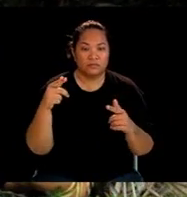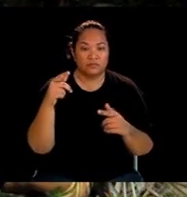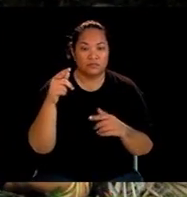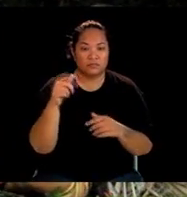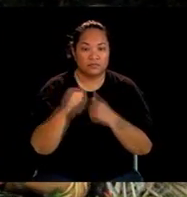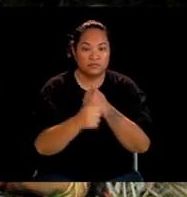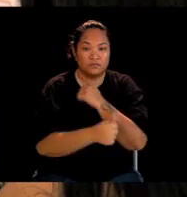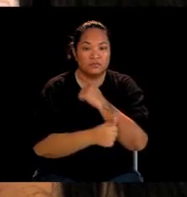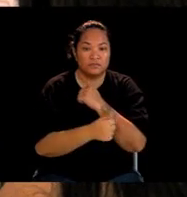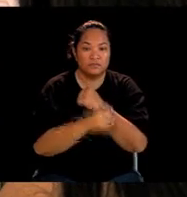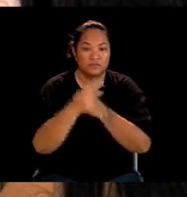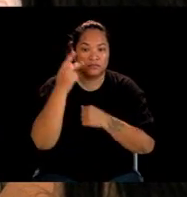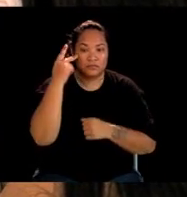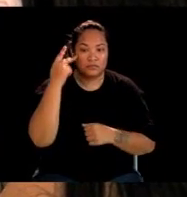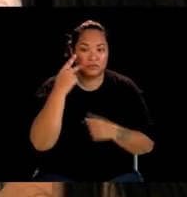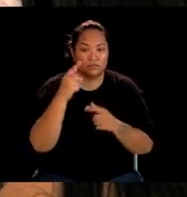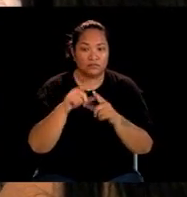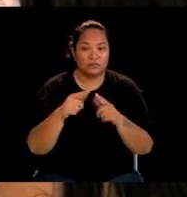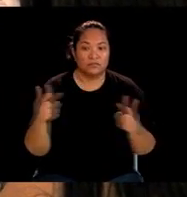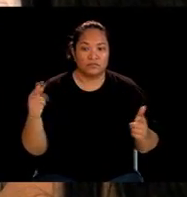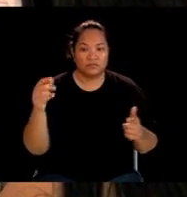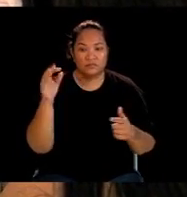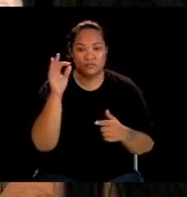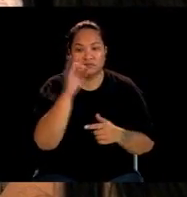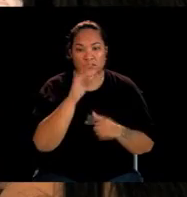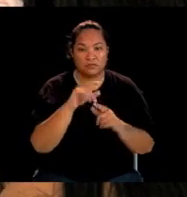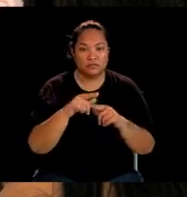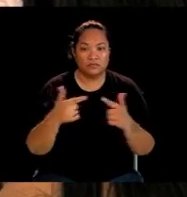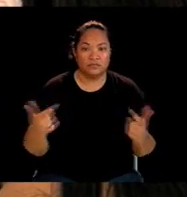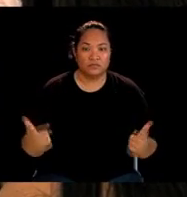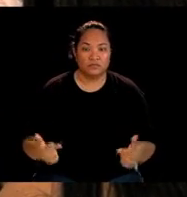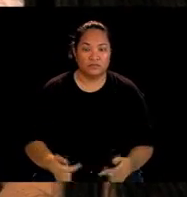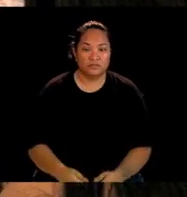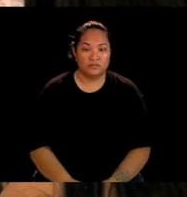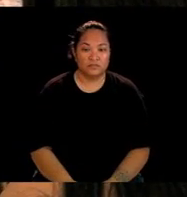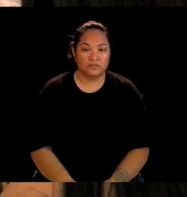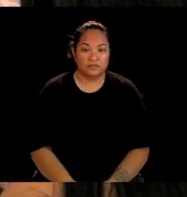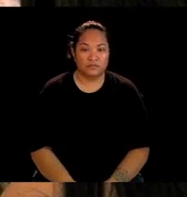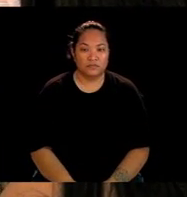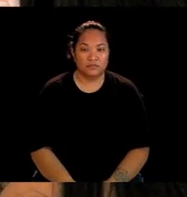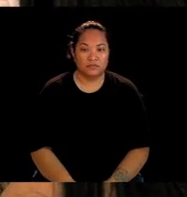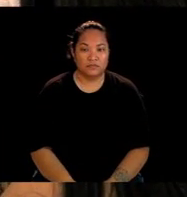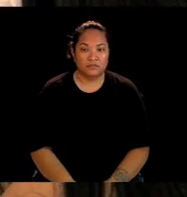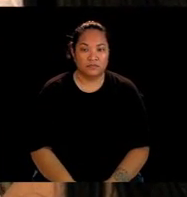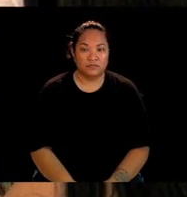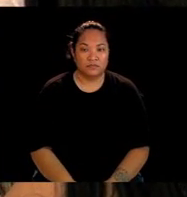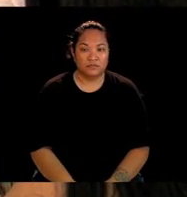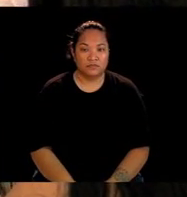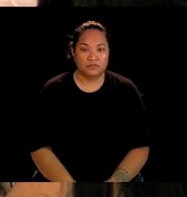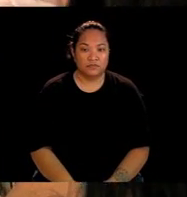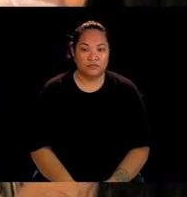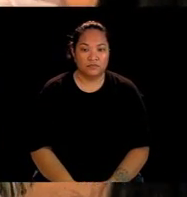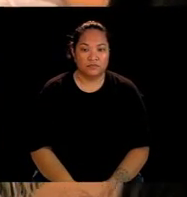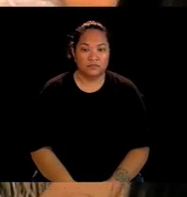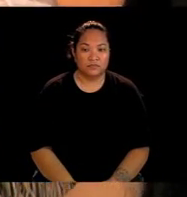na matungo na Fino Proto-Austronesia, sainan Fino Formosa na Fino